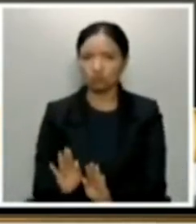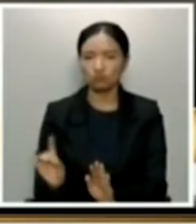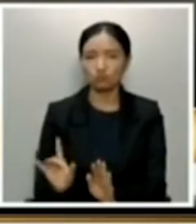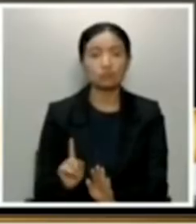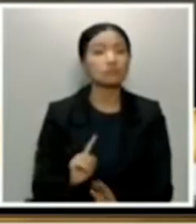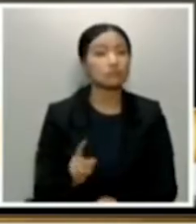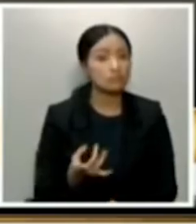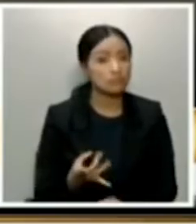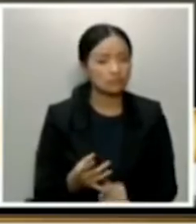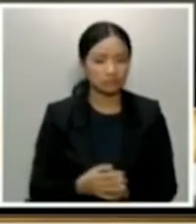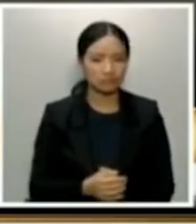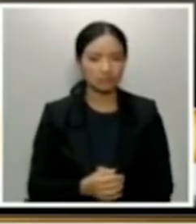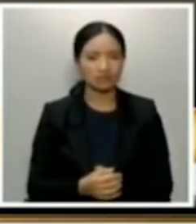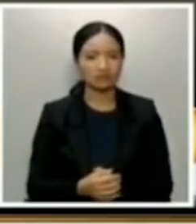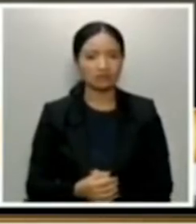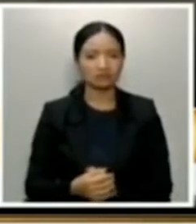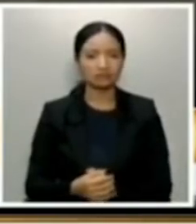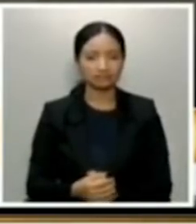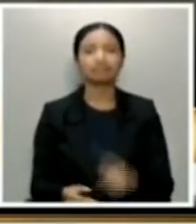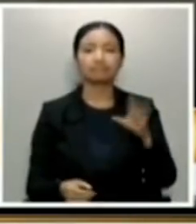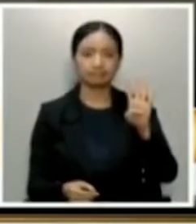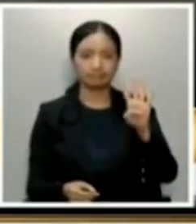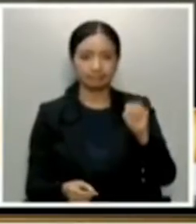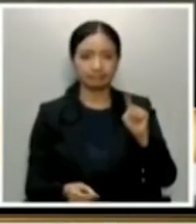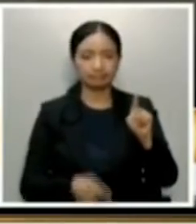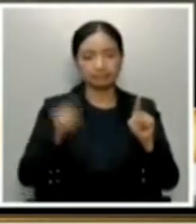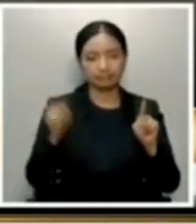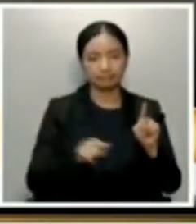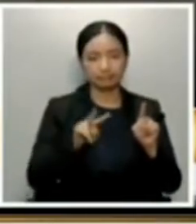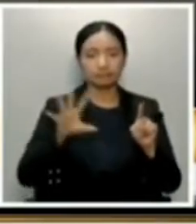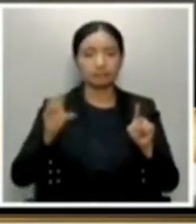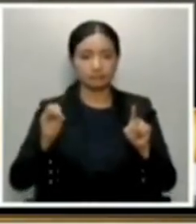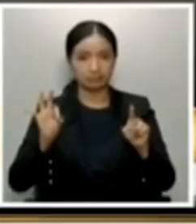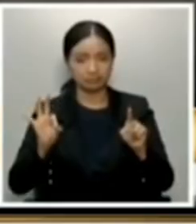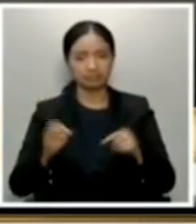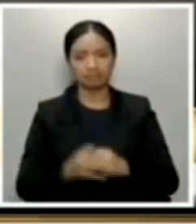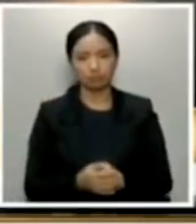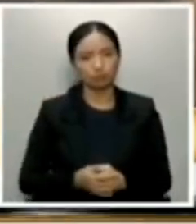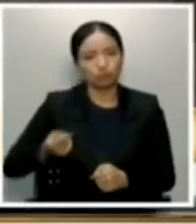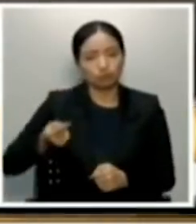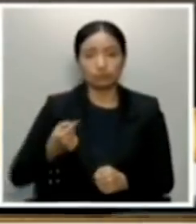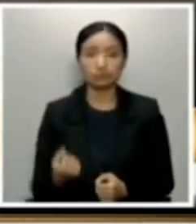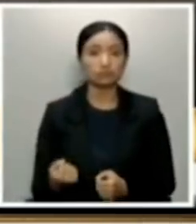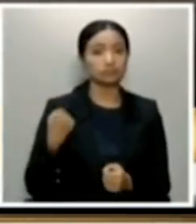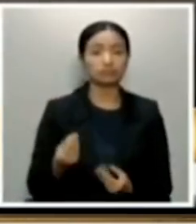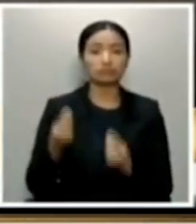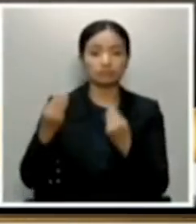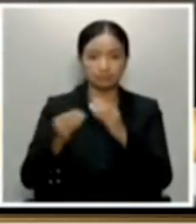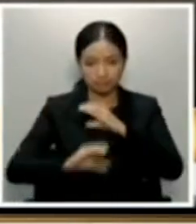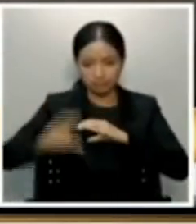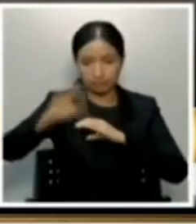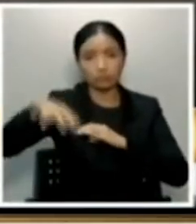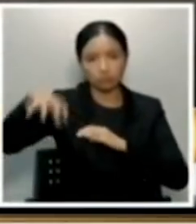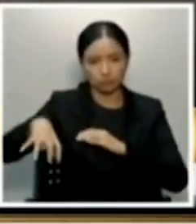ก็คือคำสั่งหัวหน้าคสช.ที่41ทับ2559ซึ่งท่านให้อำนาจกสทช.